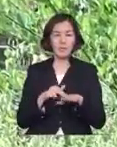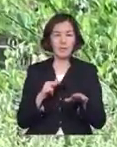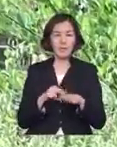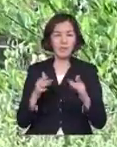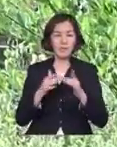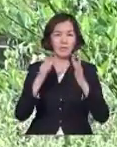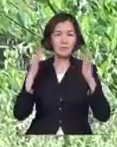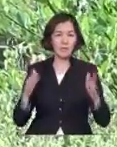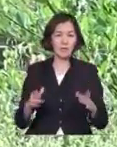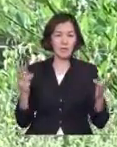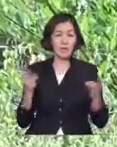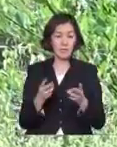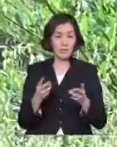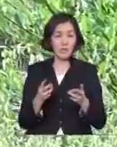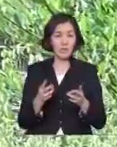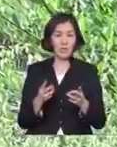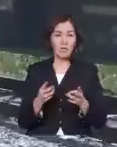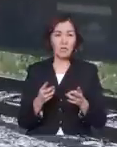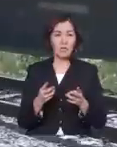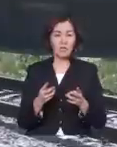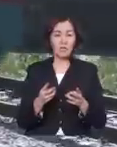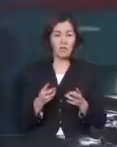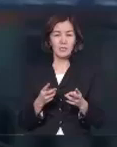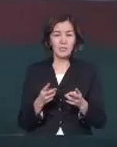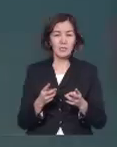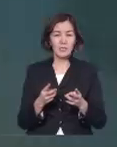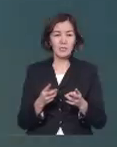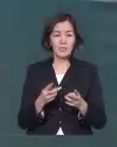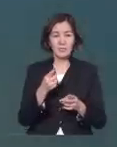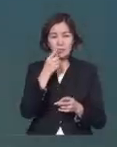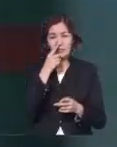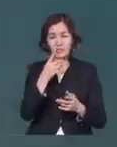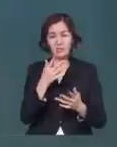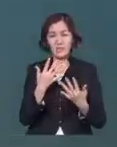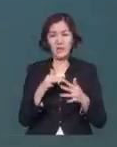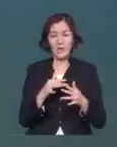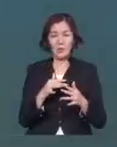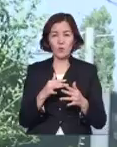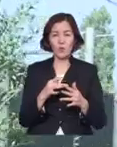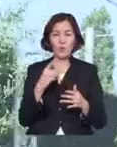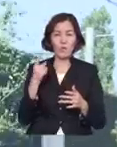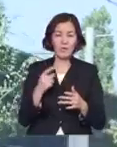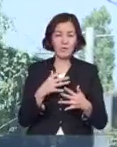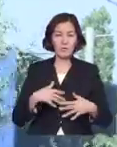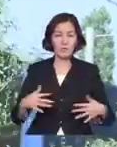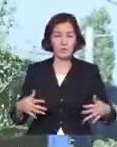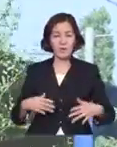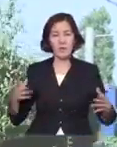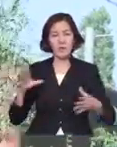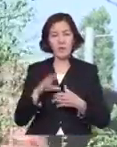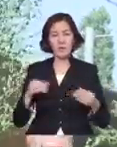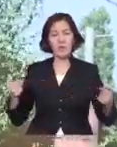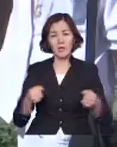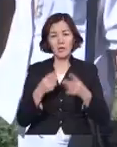аспалы көпірлер қажет деп отыр. Алайда елді мекендерден тыс аумақтарда мал басу фактілері де жиілеп кеткенін алға